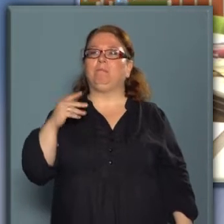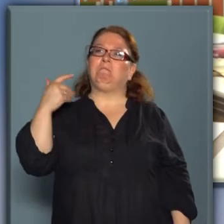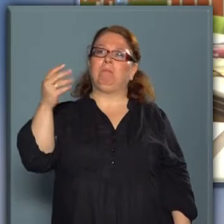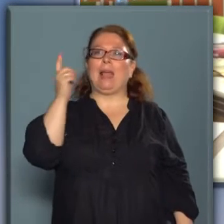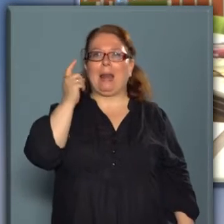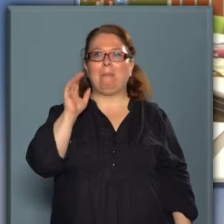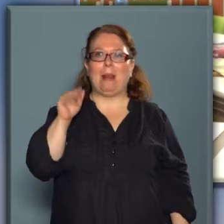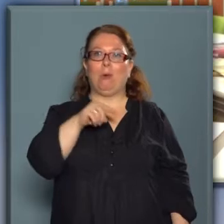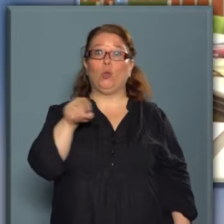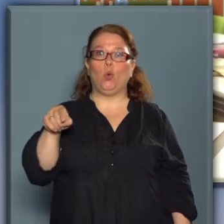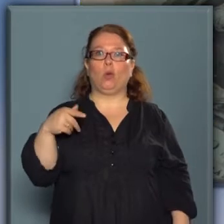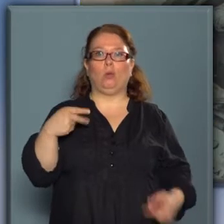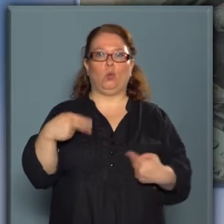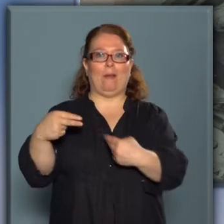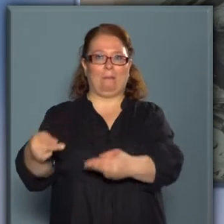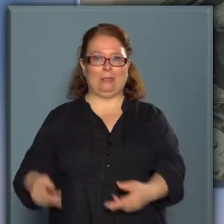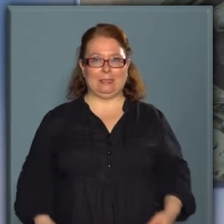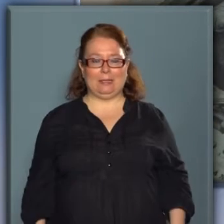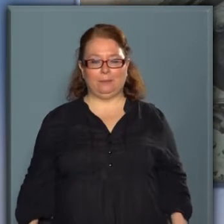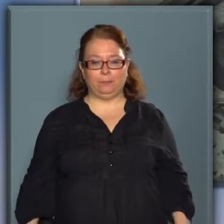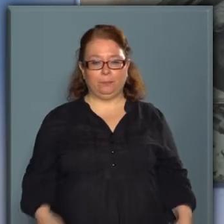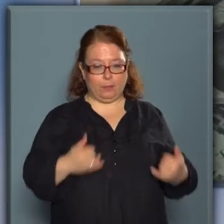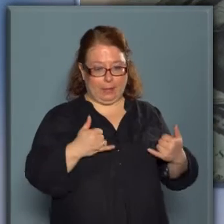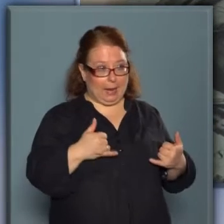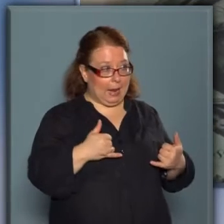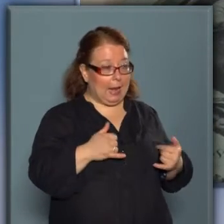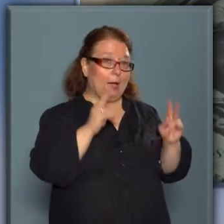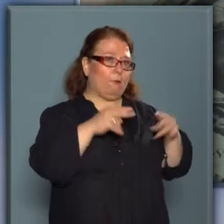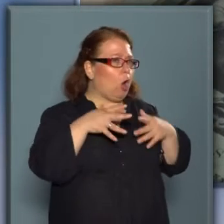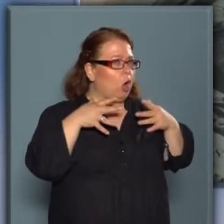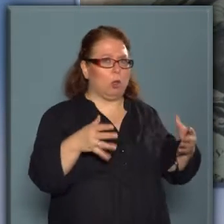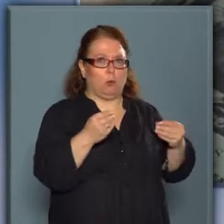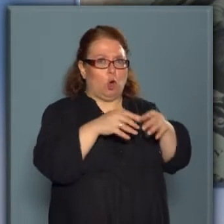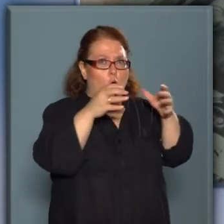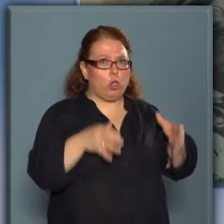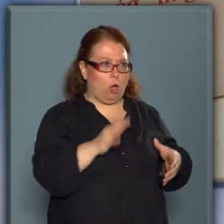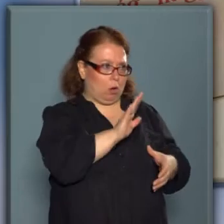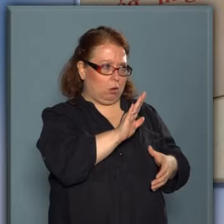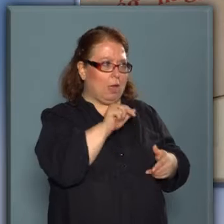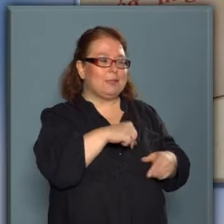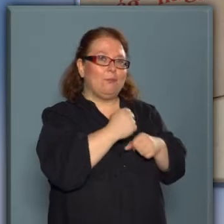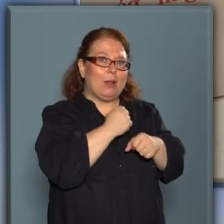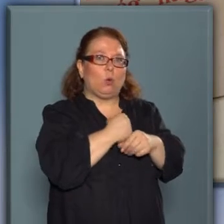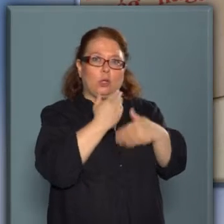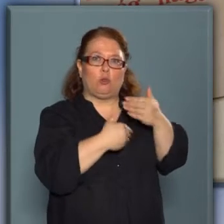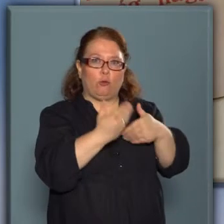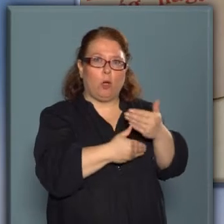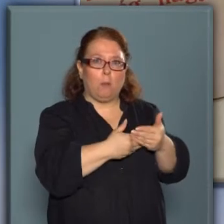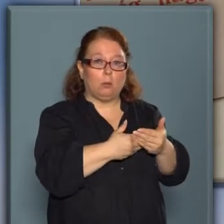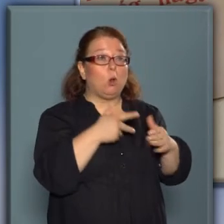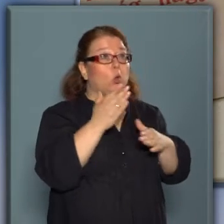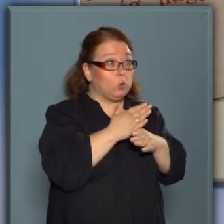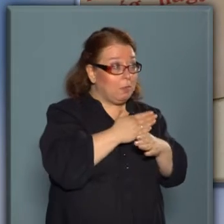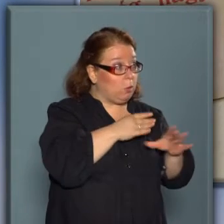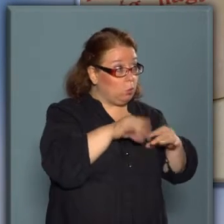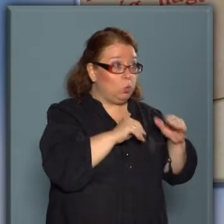azért remélem, hogy ők azért valamit tovább fognak vinni. Jelenleg ugye nyilván van egy hatalmas anyag önöknél, aminek a feldolgozása folyamatban van, és